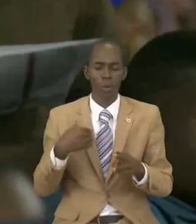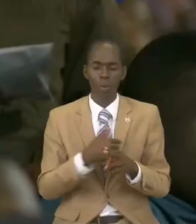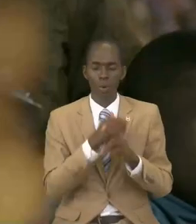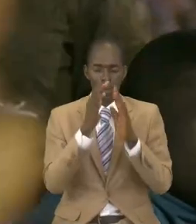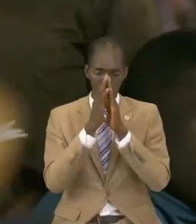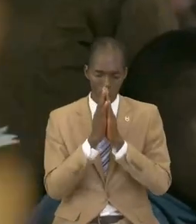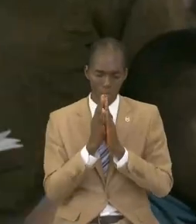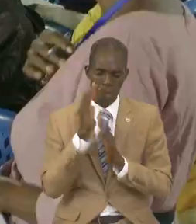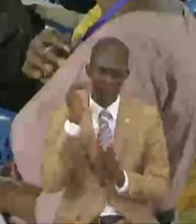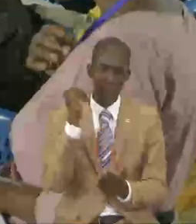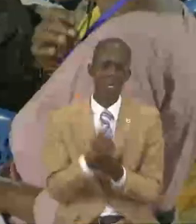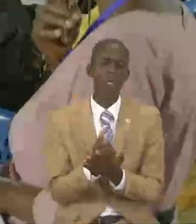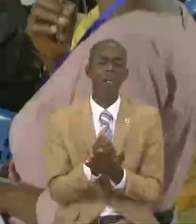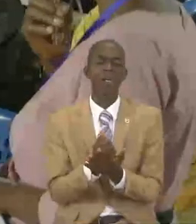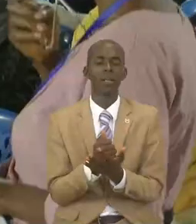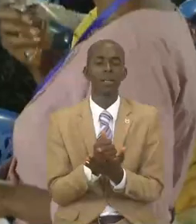nous prions.